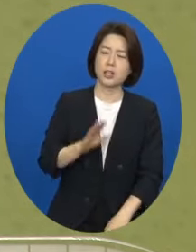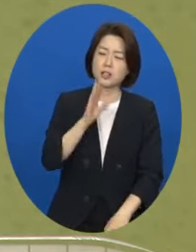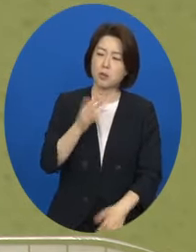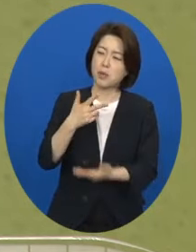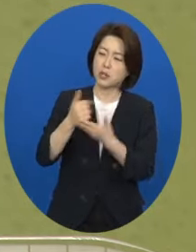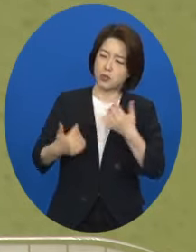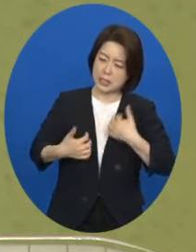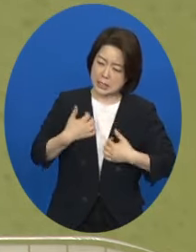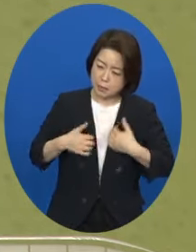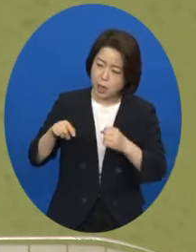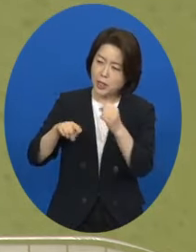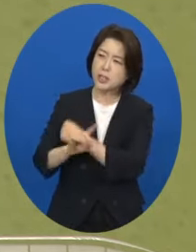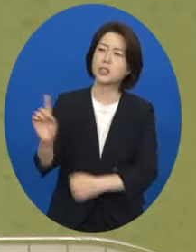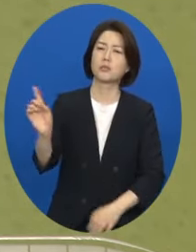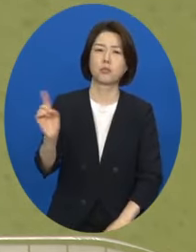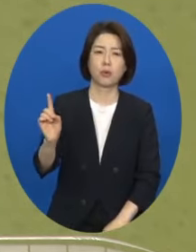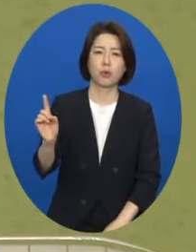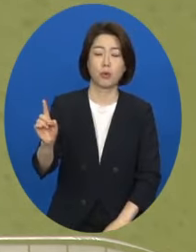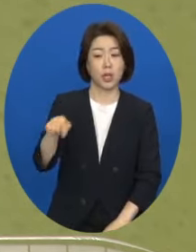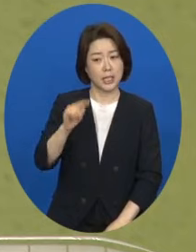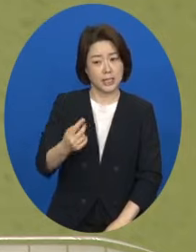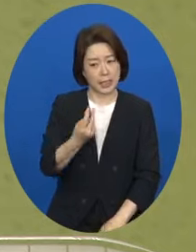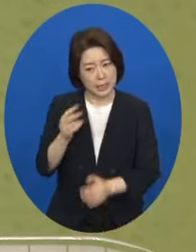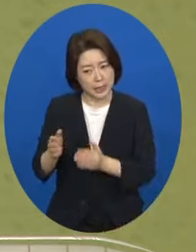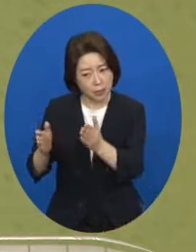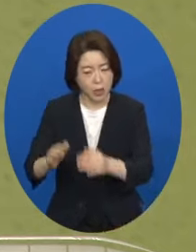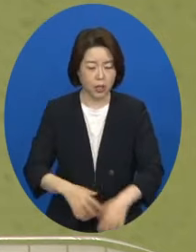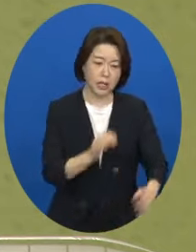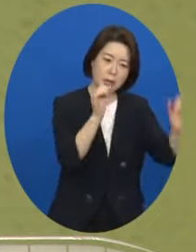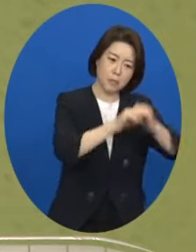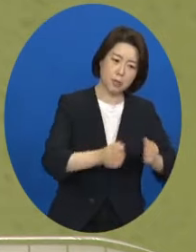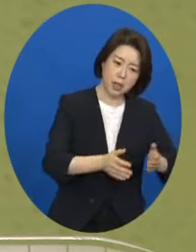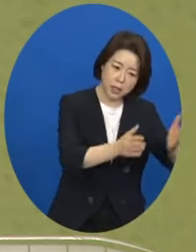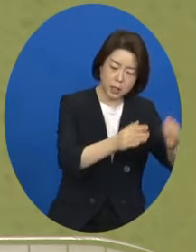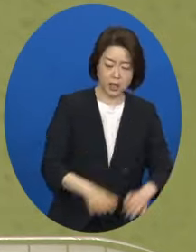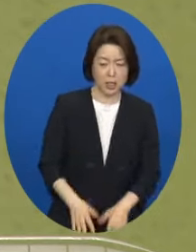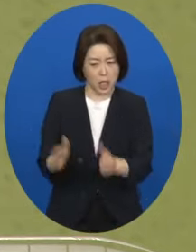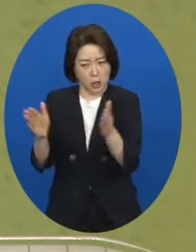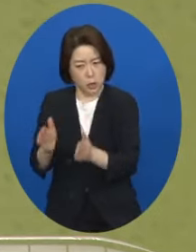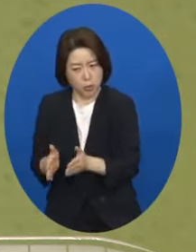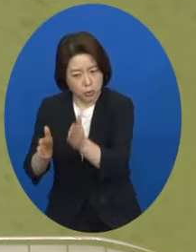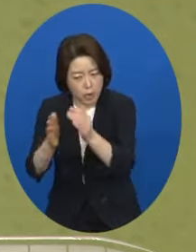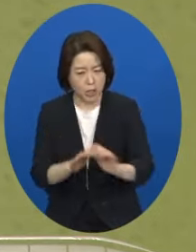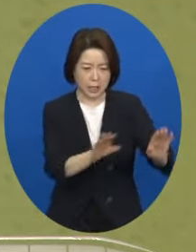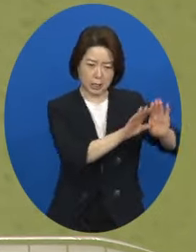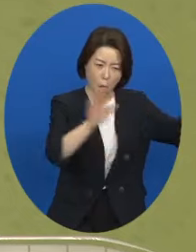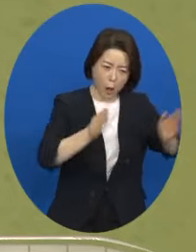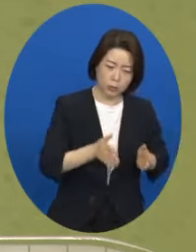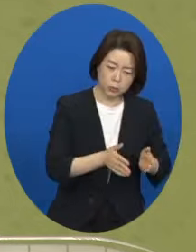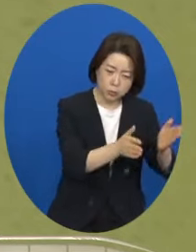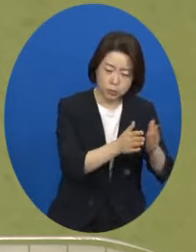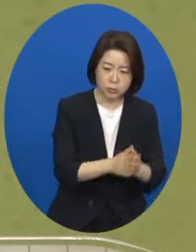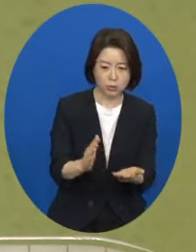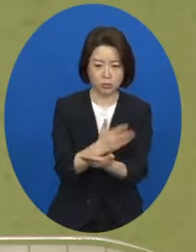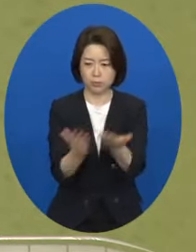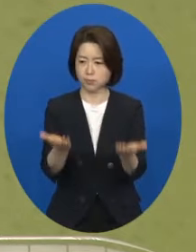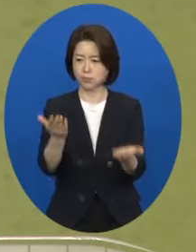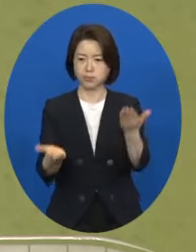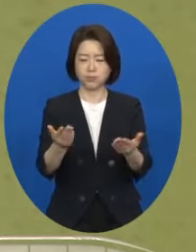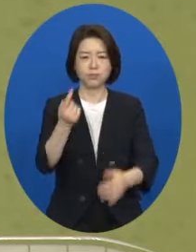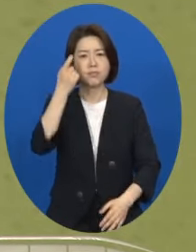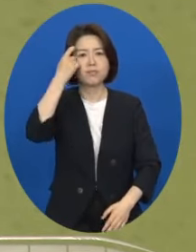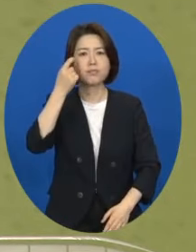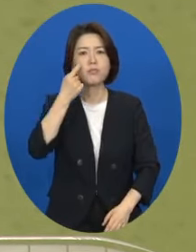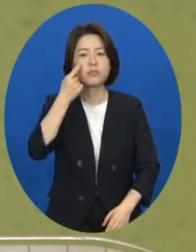뜻이 무엇인가, 이것이 생명의 길인가 멸망의 길인가, 이것이 좁은 문인가 이것이 넓은 문인가를 분별하면서 나아가야 된다는 것이죠.